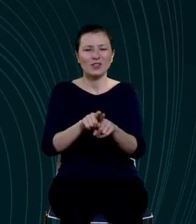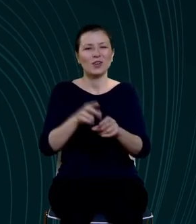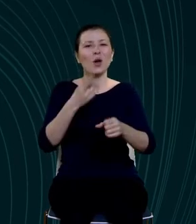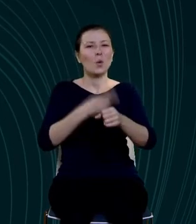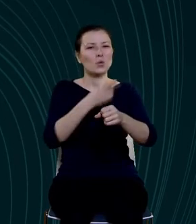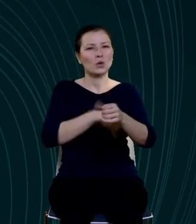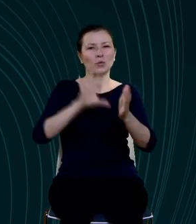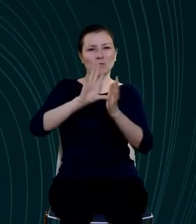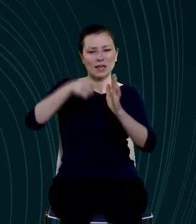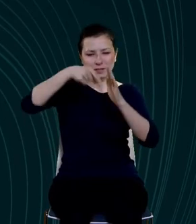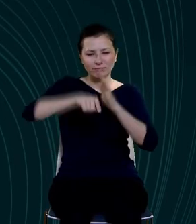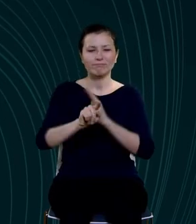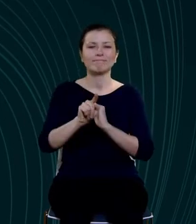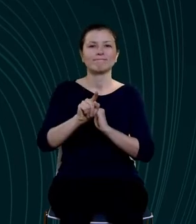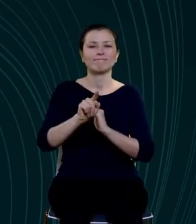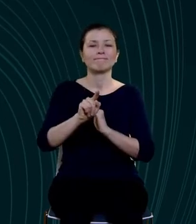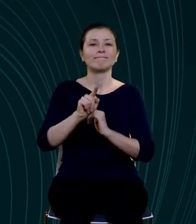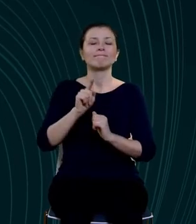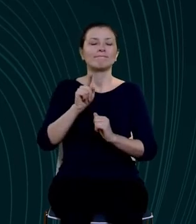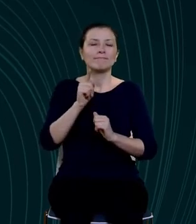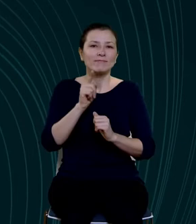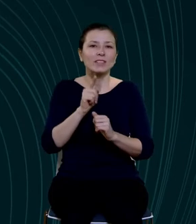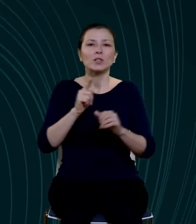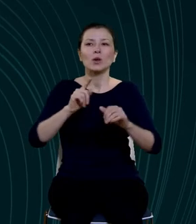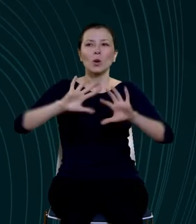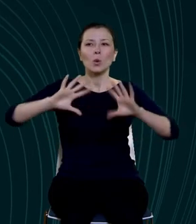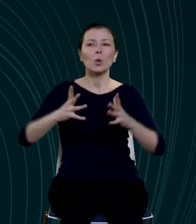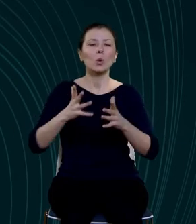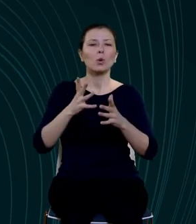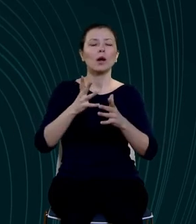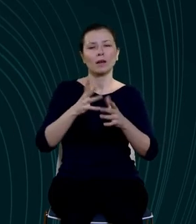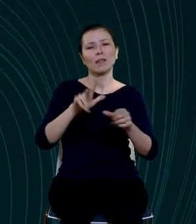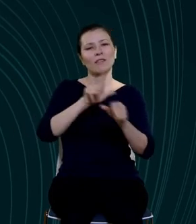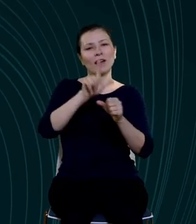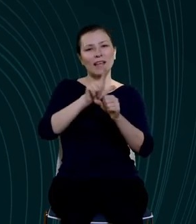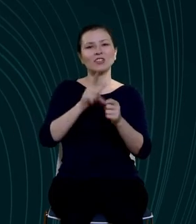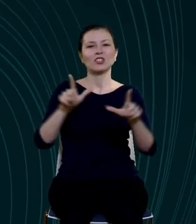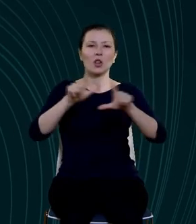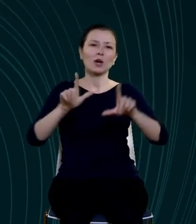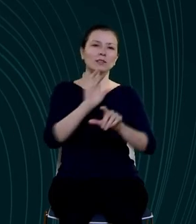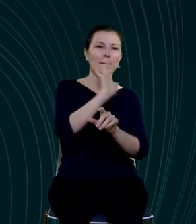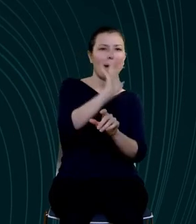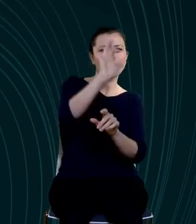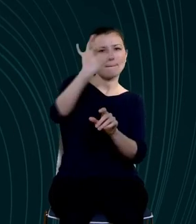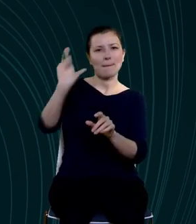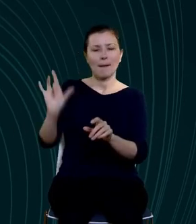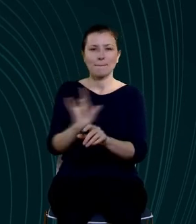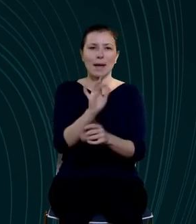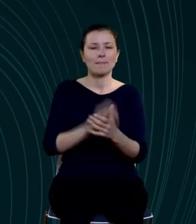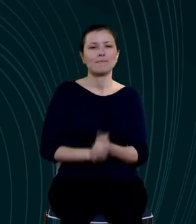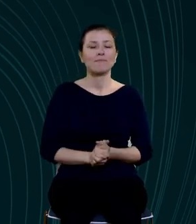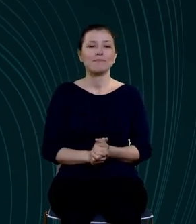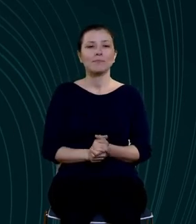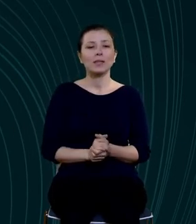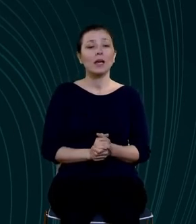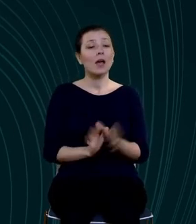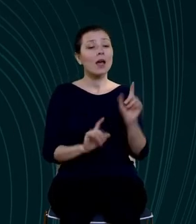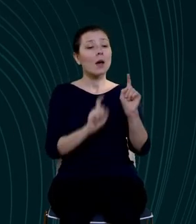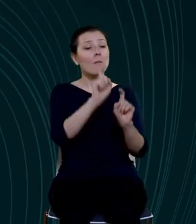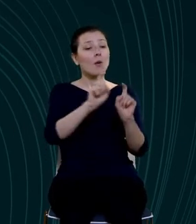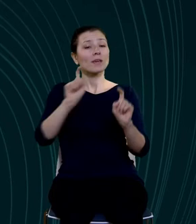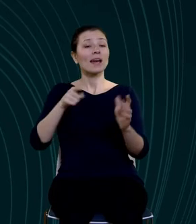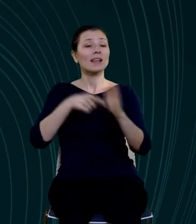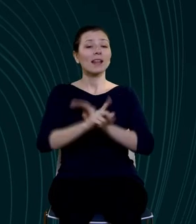W sumie tych lokalizacji jest 12. Sesja pomiarowa dla każdej lokalizacji zakładaliśmy, że